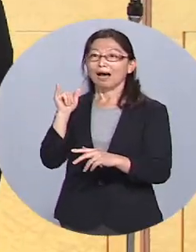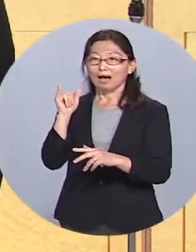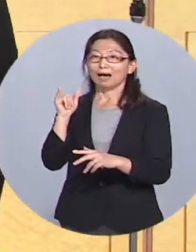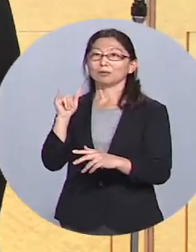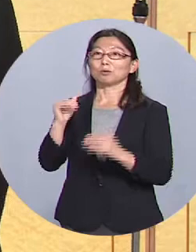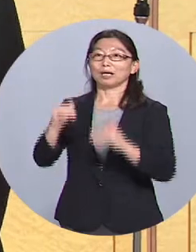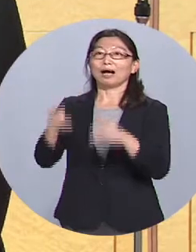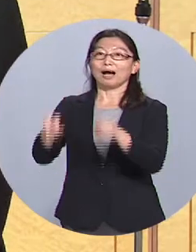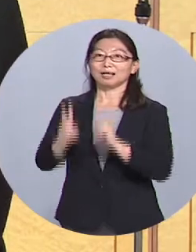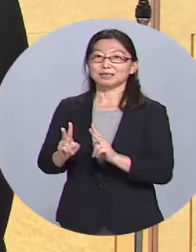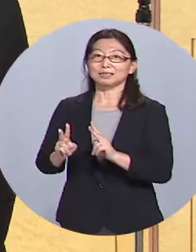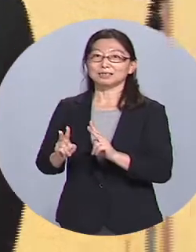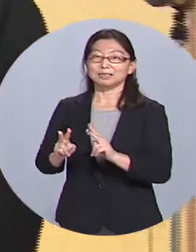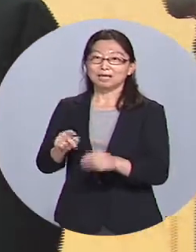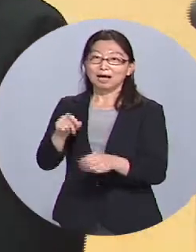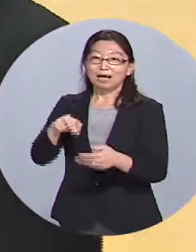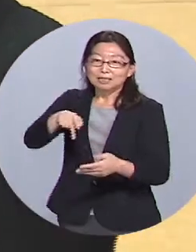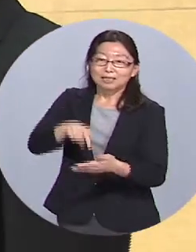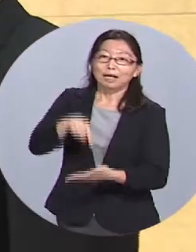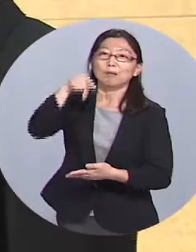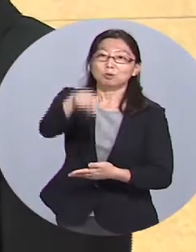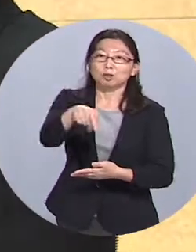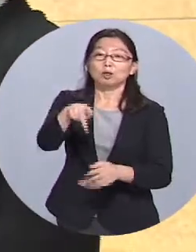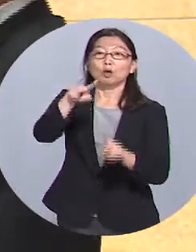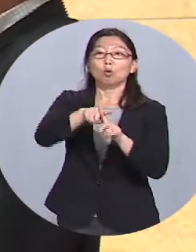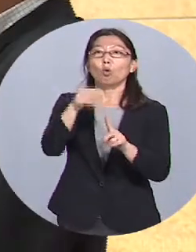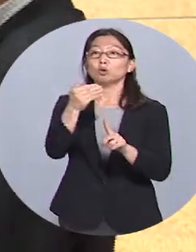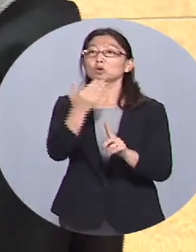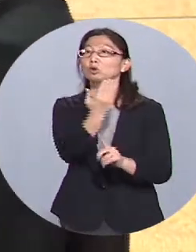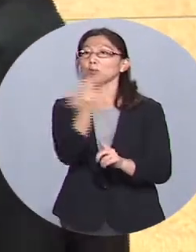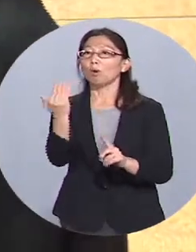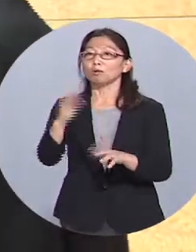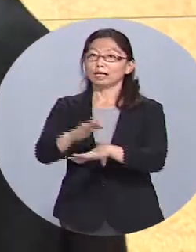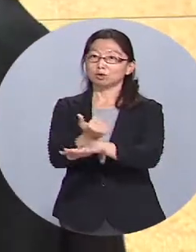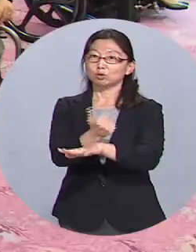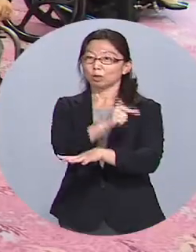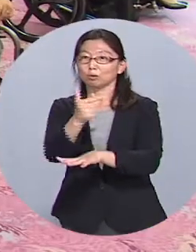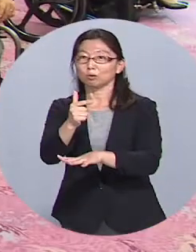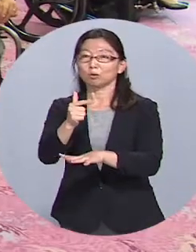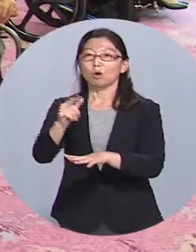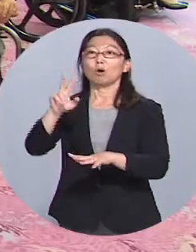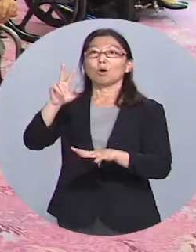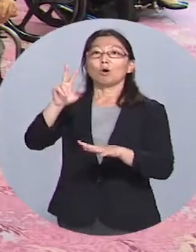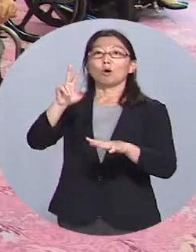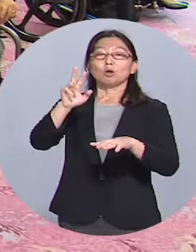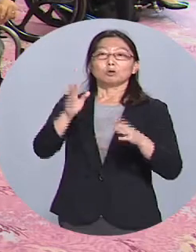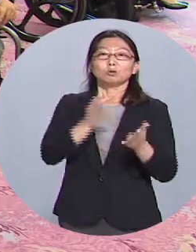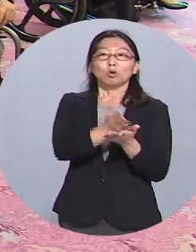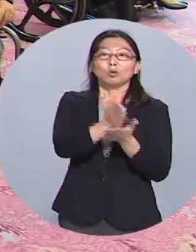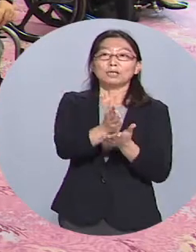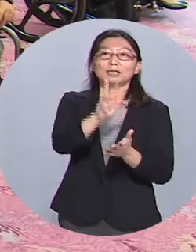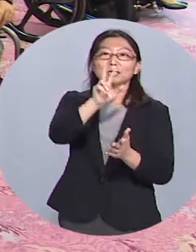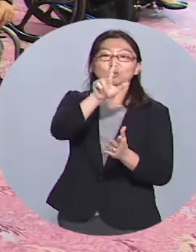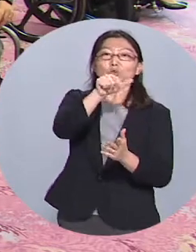上走り幅跳びの小久保寛太選手など15の競技で25人が認定されました。